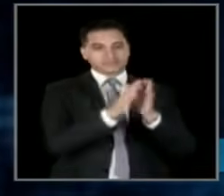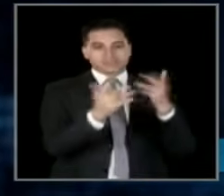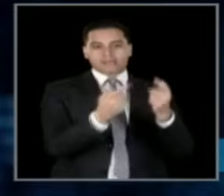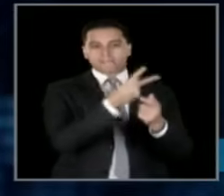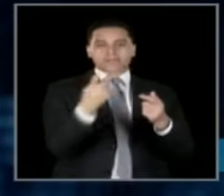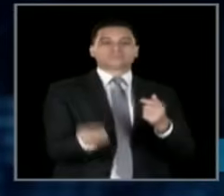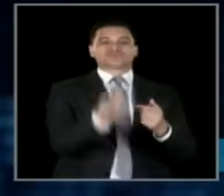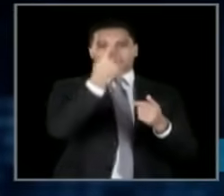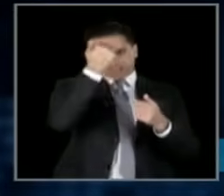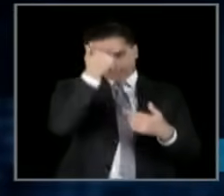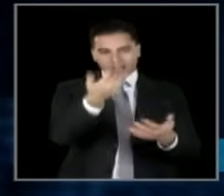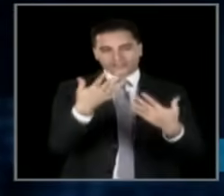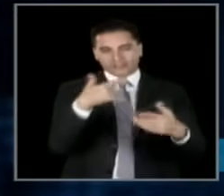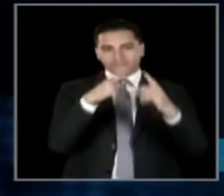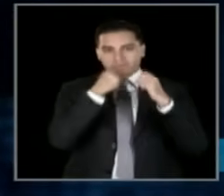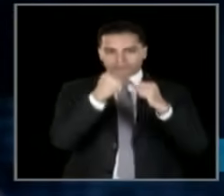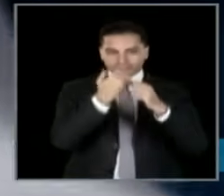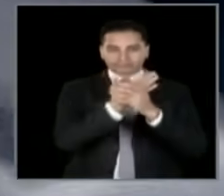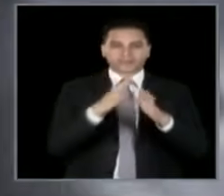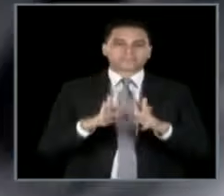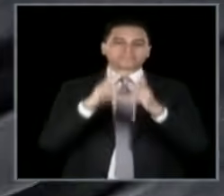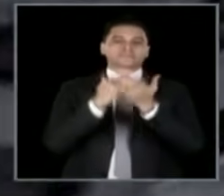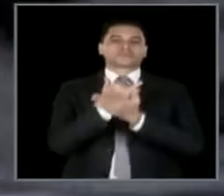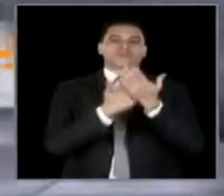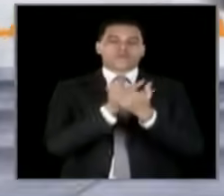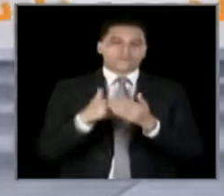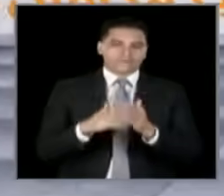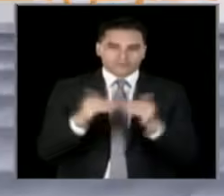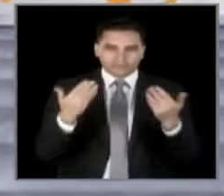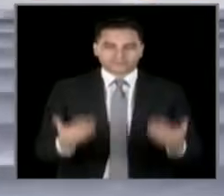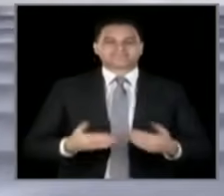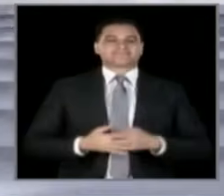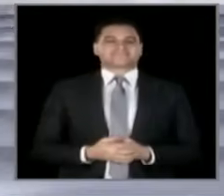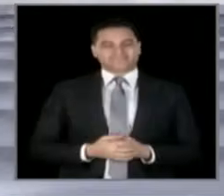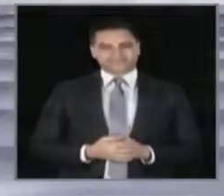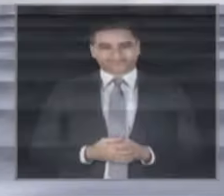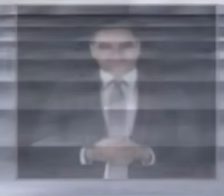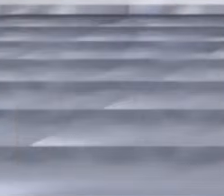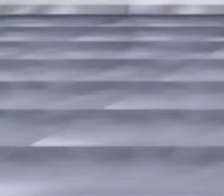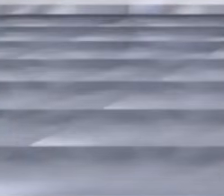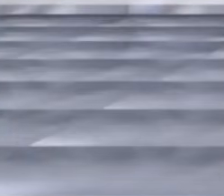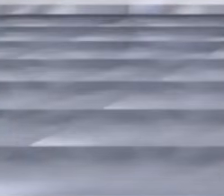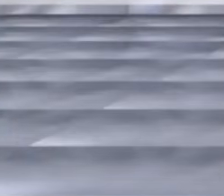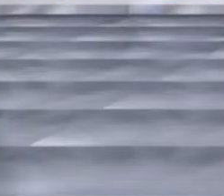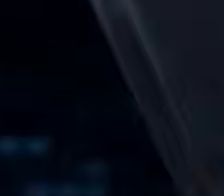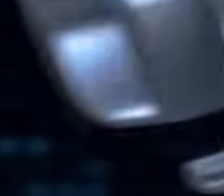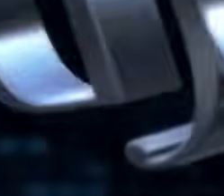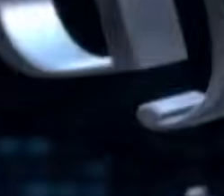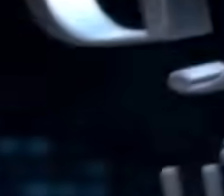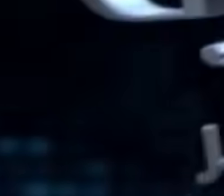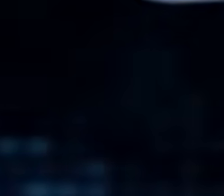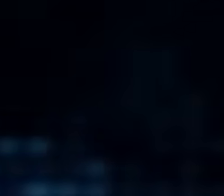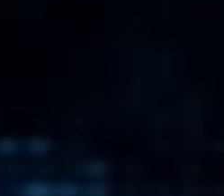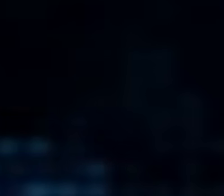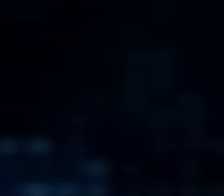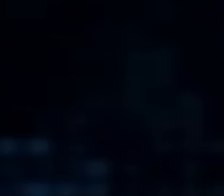يساوي 275 ألف جنيه في خزنة البنك الأهلي لتطوير المدارس الحكومية في مصر.